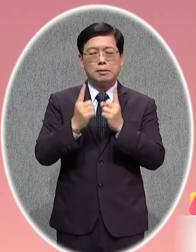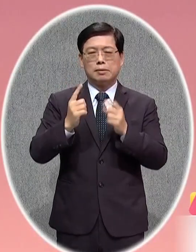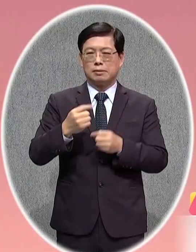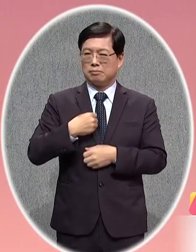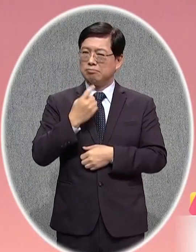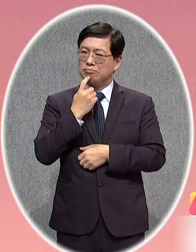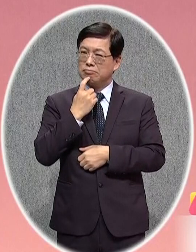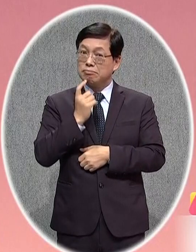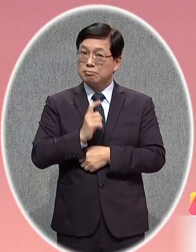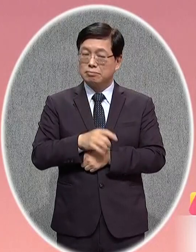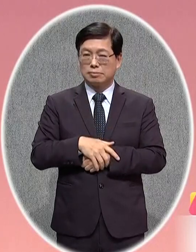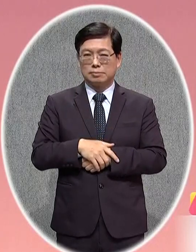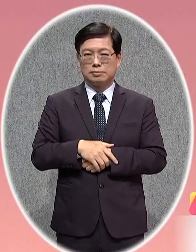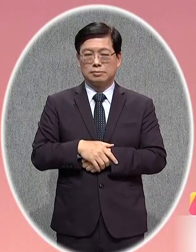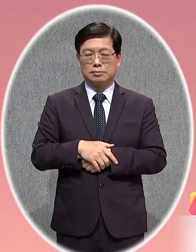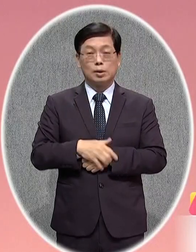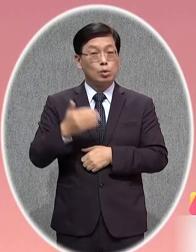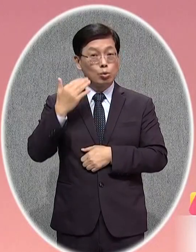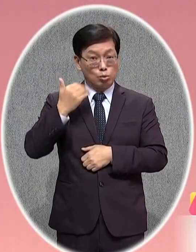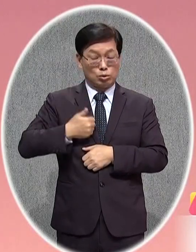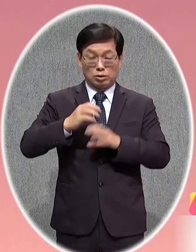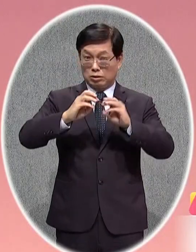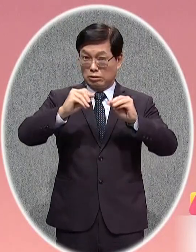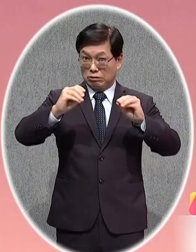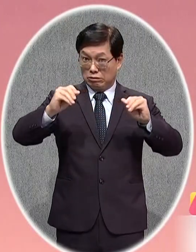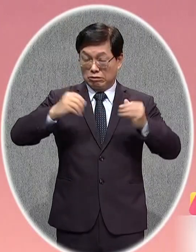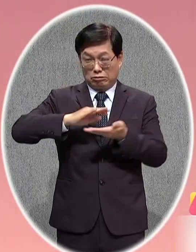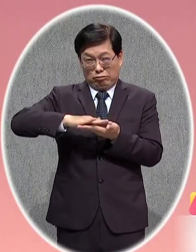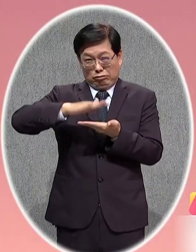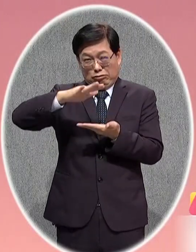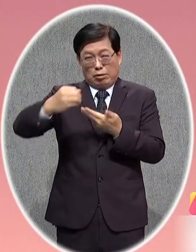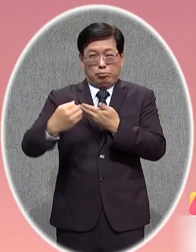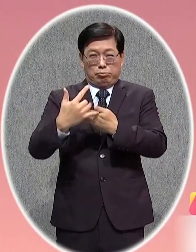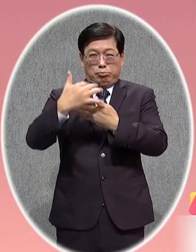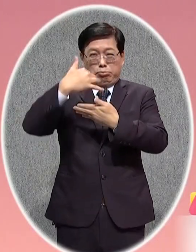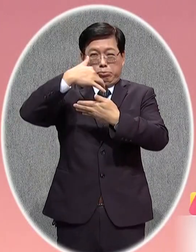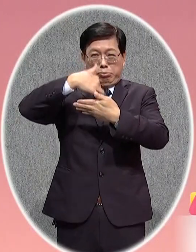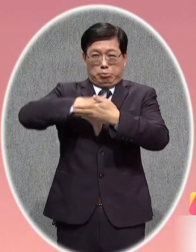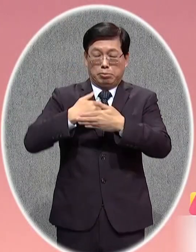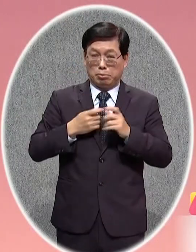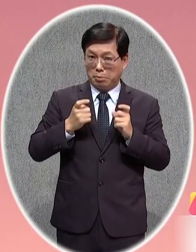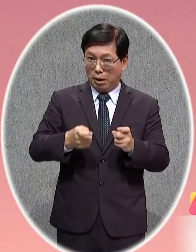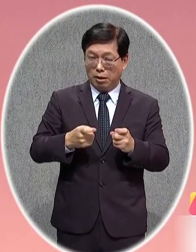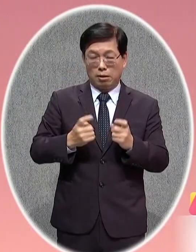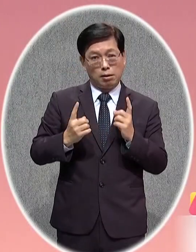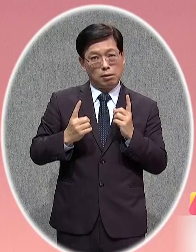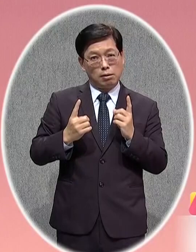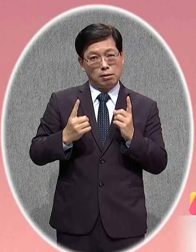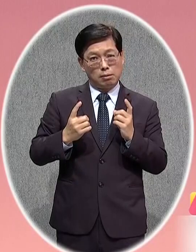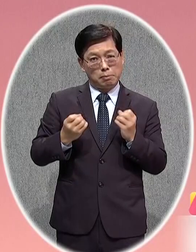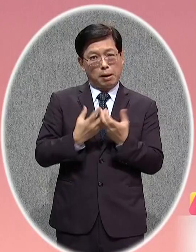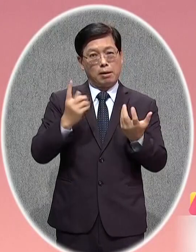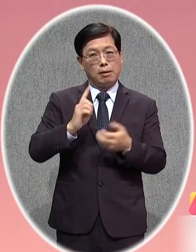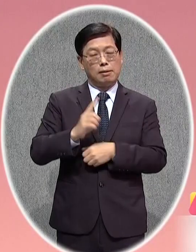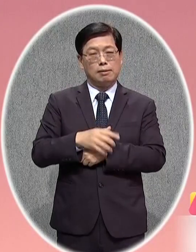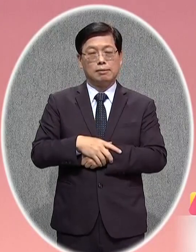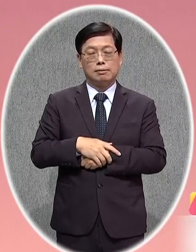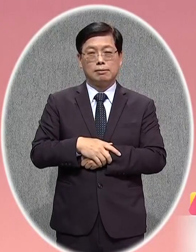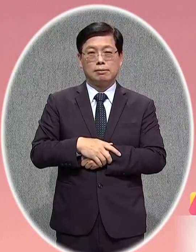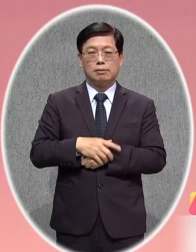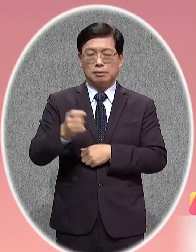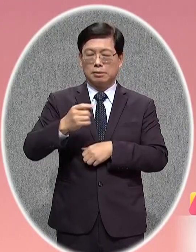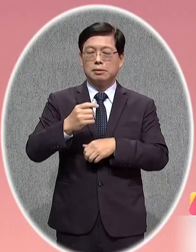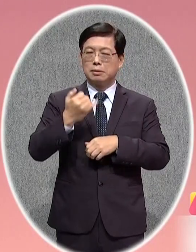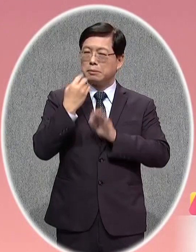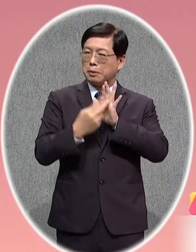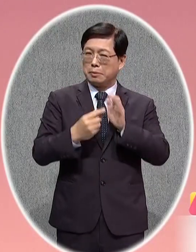们质疑的会是在当淤沙进到我们港区里面，那会发生哪些的事情。你当然可以说那